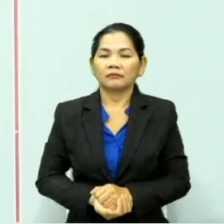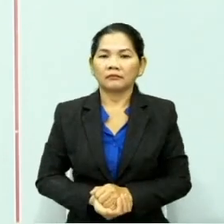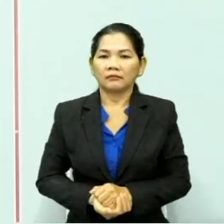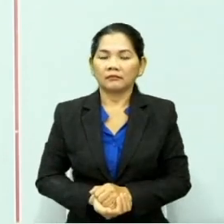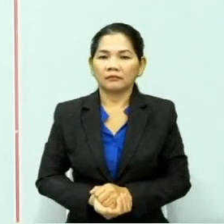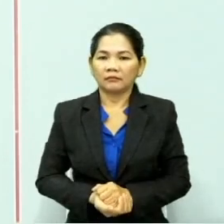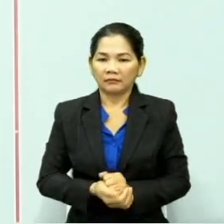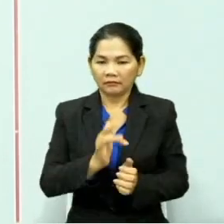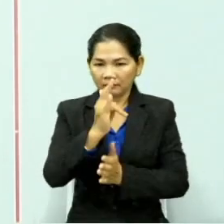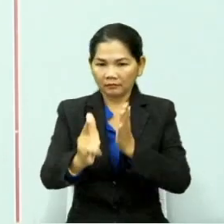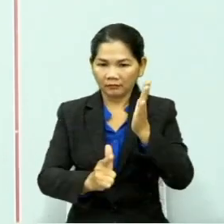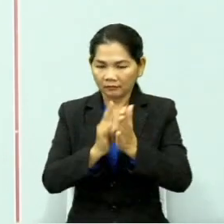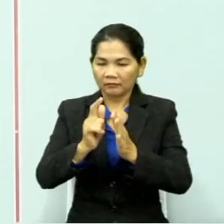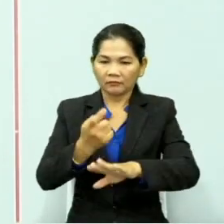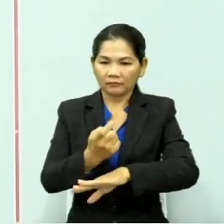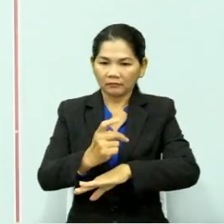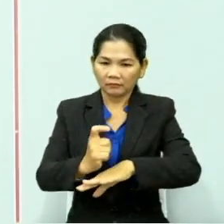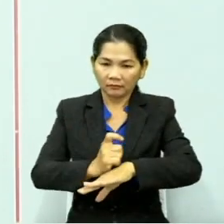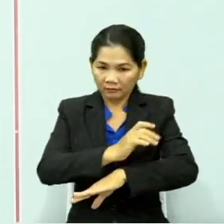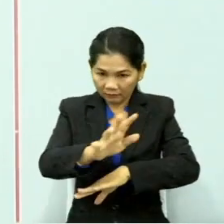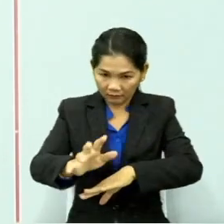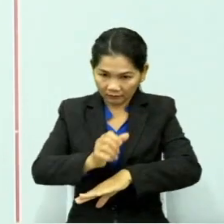bỏ chia khem ra